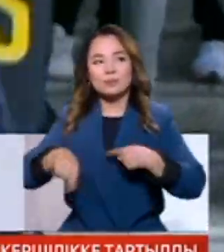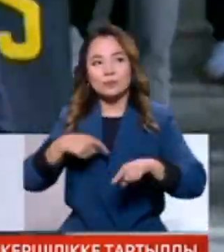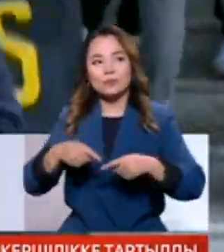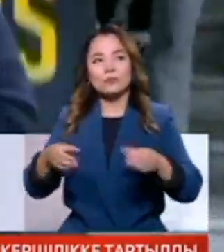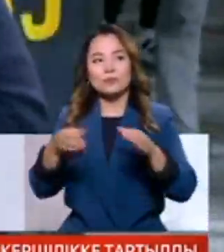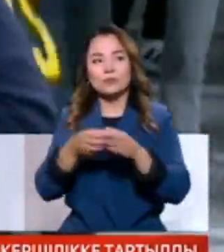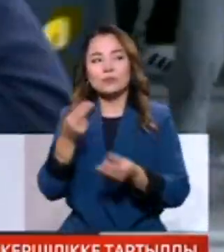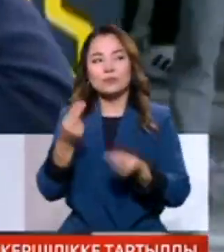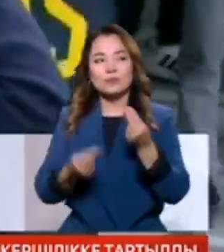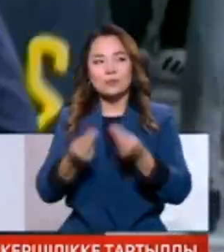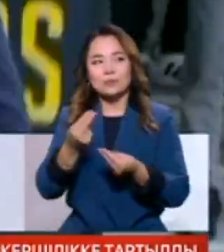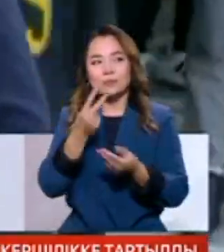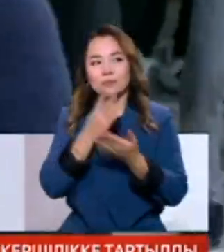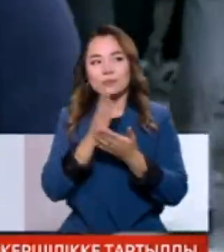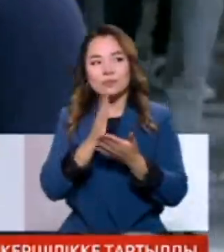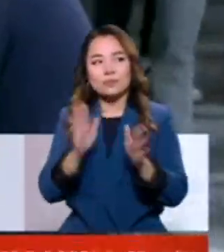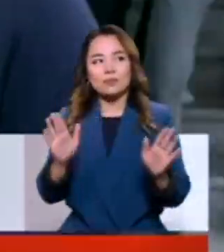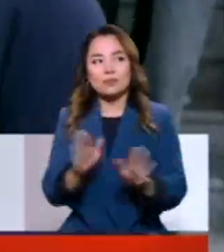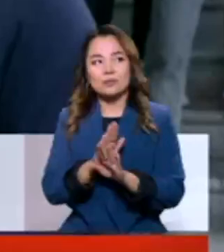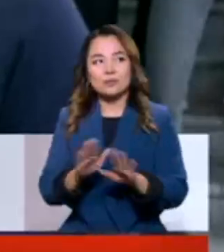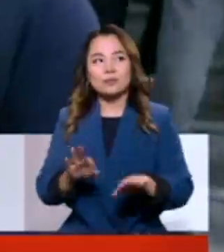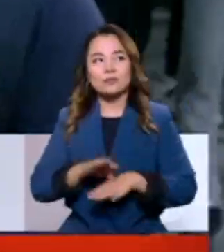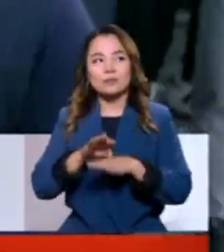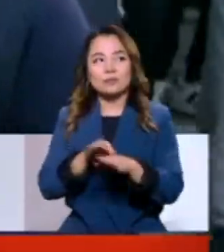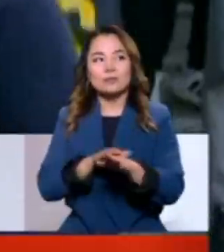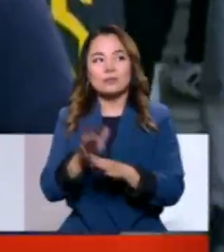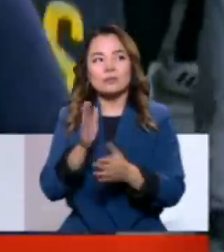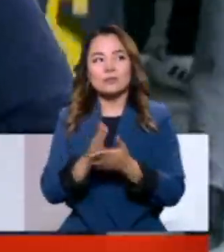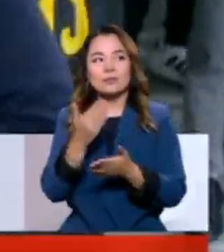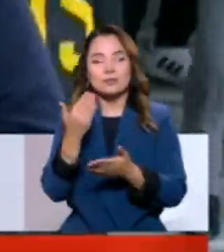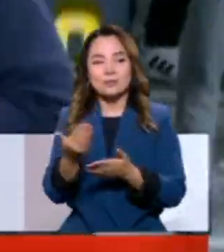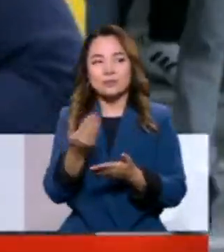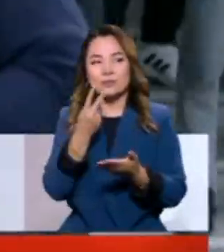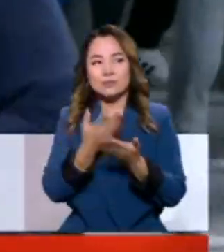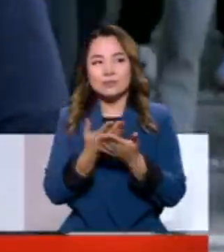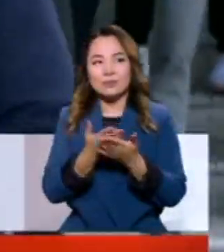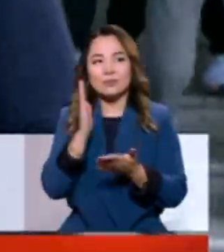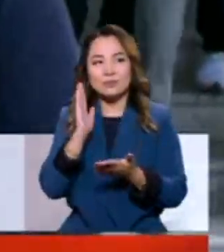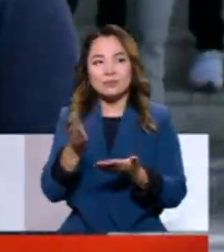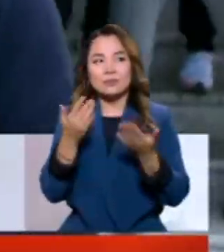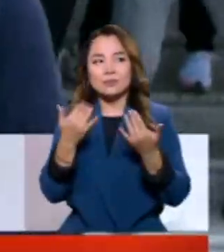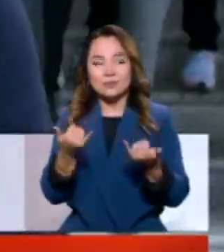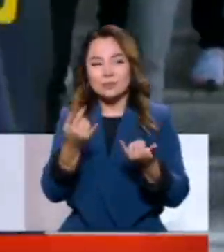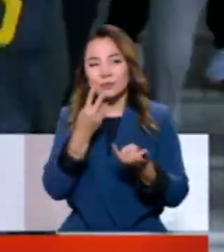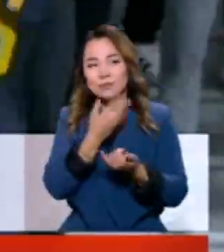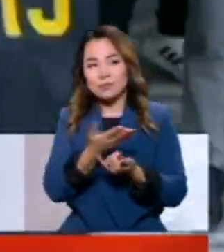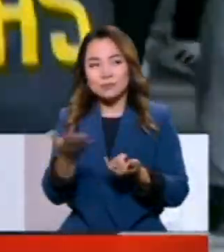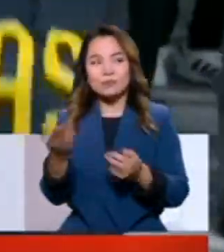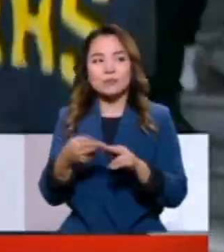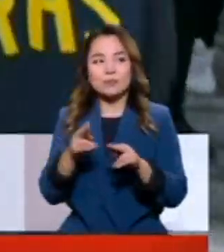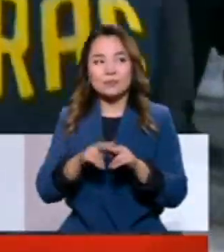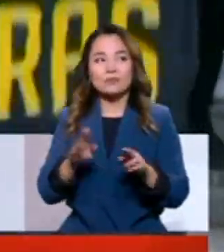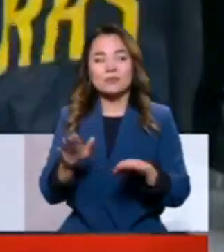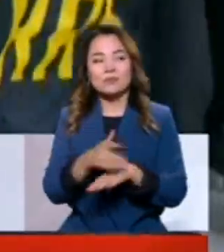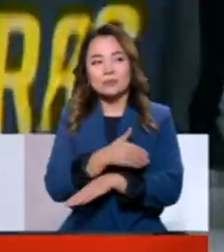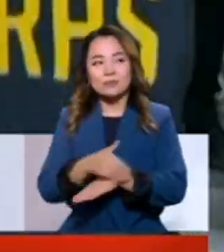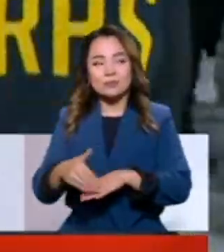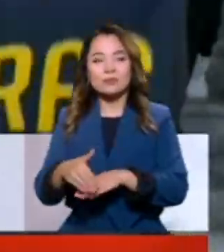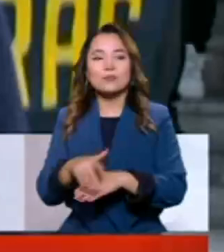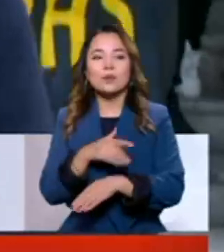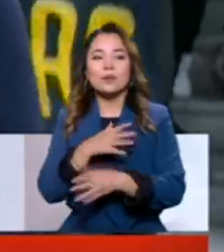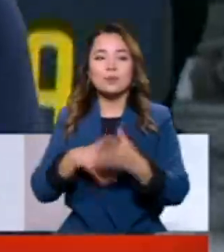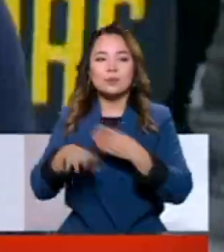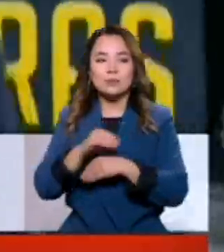Қазақстанның эмблемасы бар осындай киімдермен Қазақстанға қолдау көрсетіп жатыр. Өздеріңіз көріп тұрғандай, көшелерінде